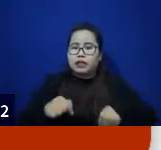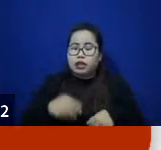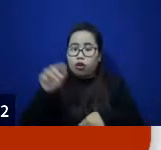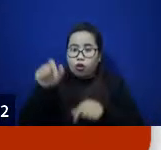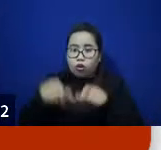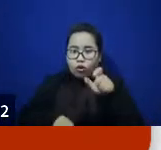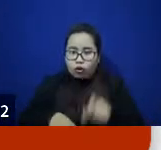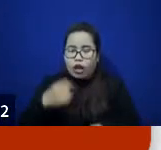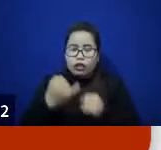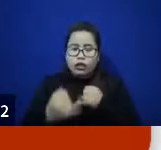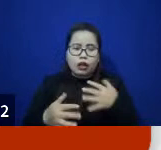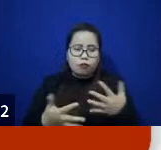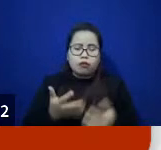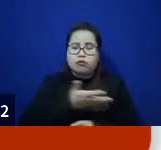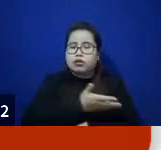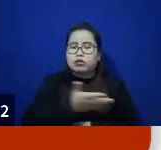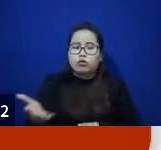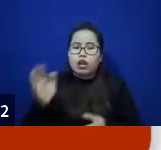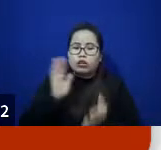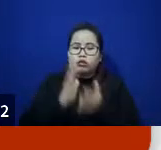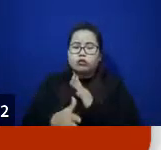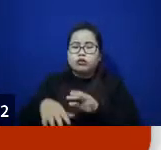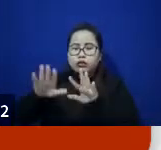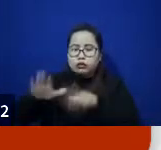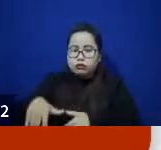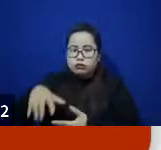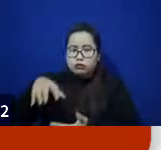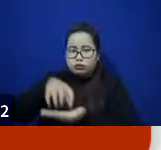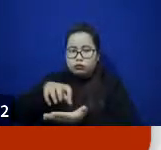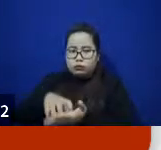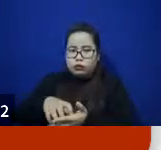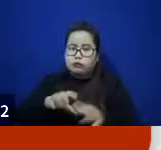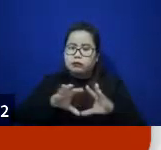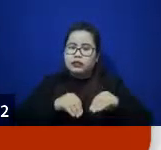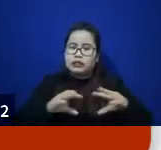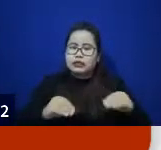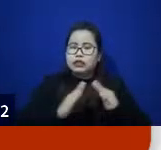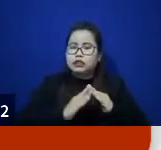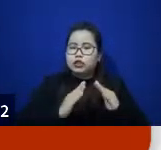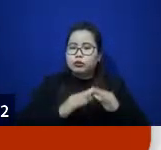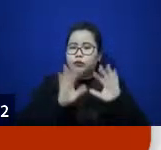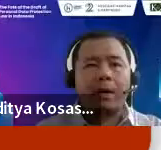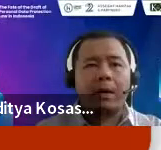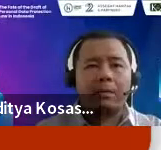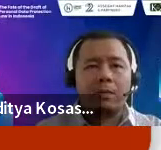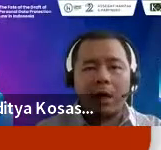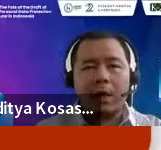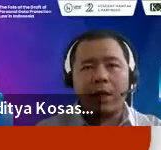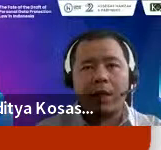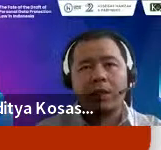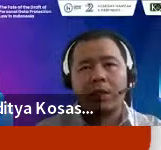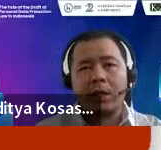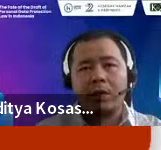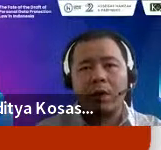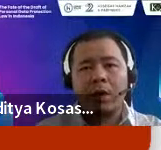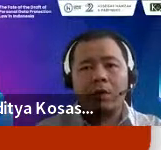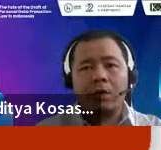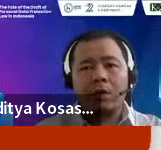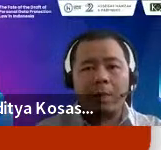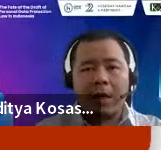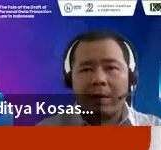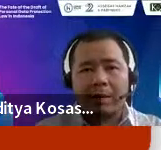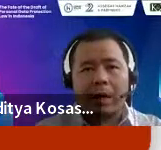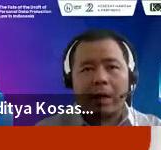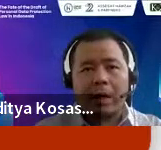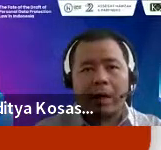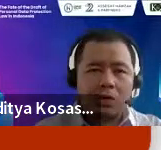akhirnya mereka semua stay at home away from home jadi banyak menggunakan internet menggunakan gadgetnya gitu